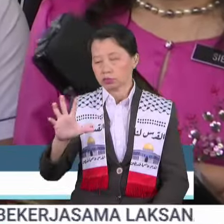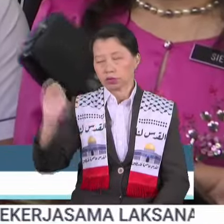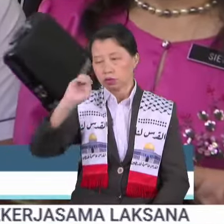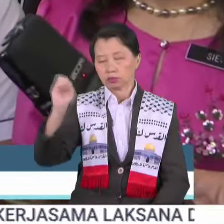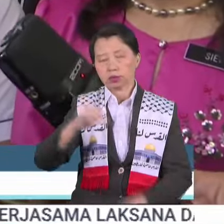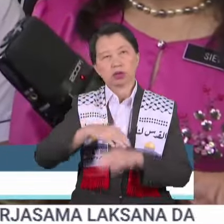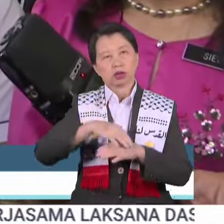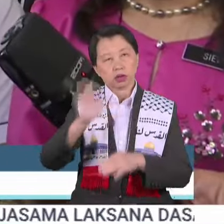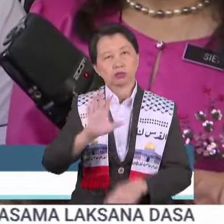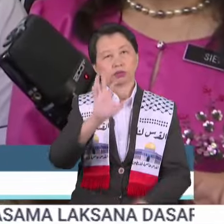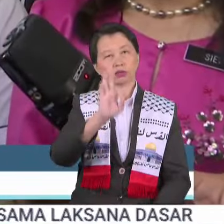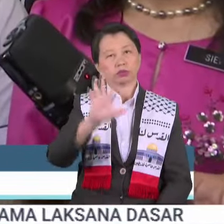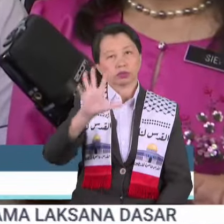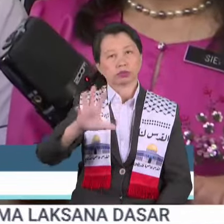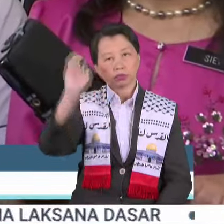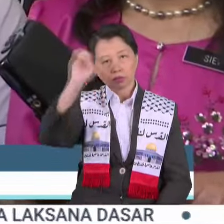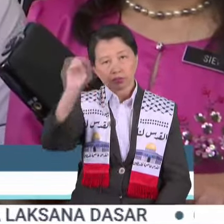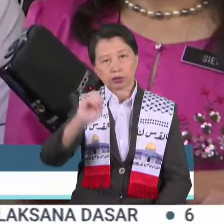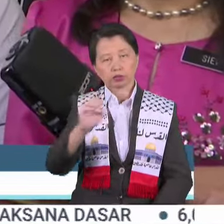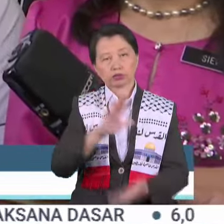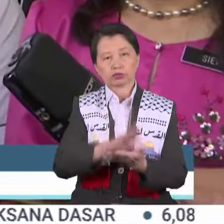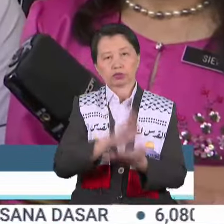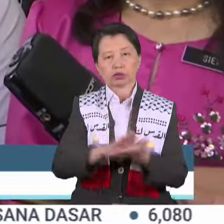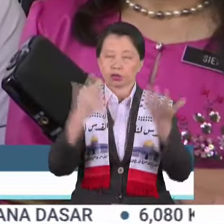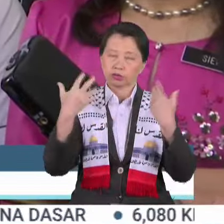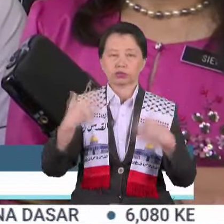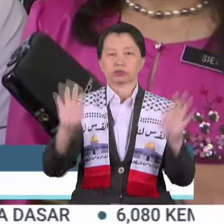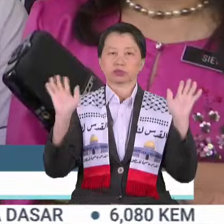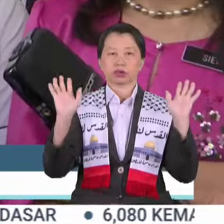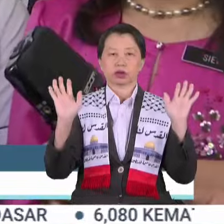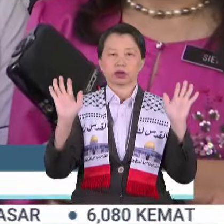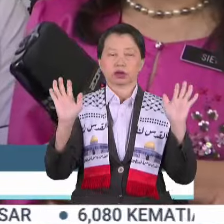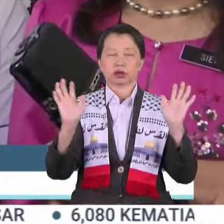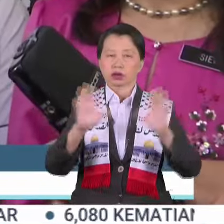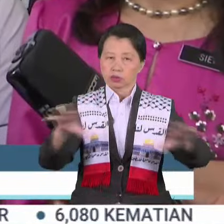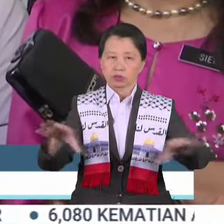lebih daripada 95% sekolah telah pun